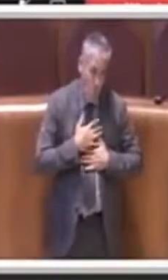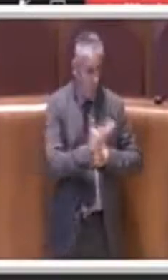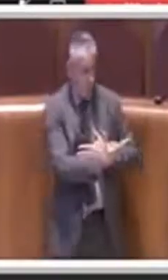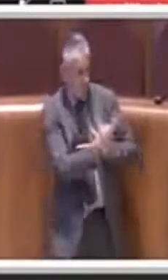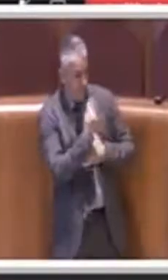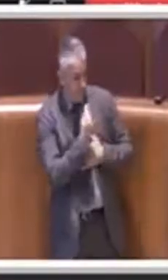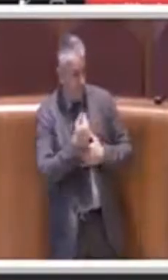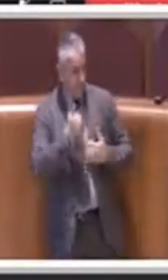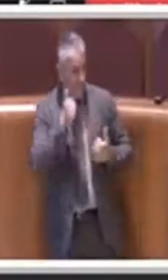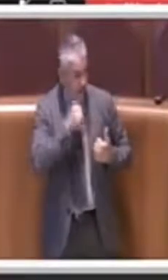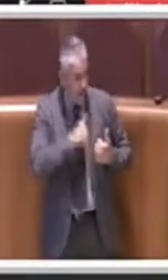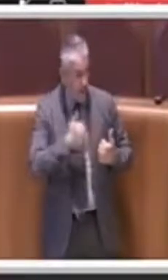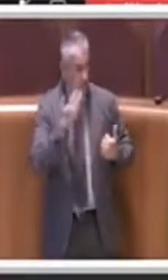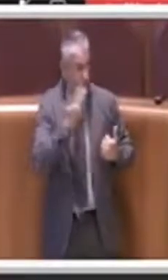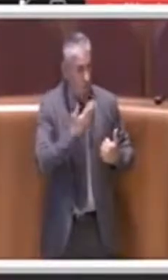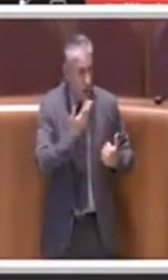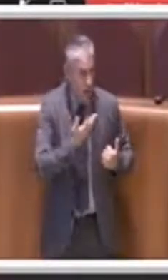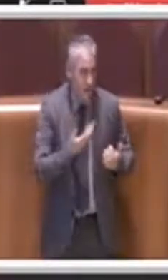dire,